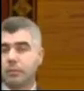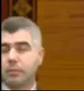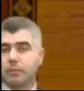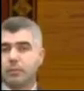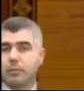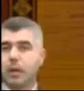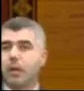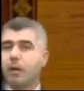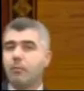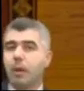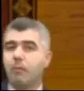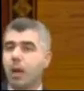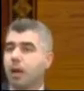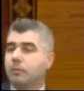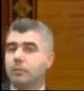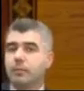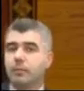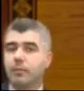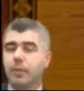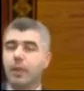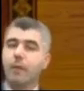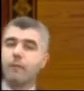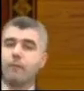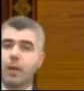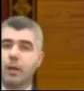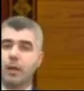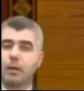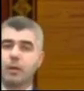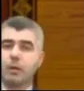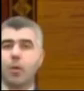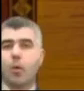تكون فرصة لإعطاء المتوسط